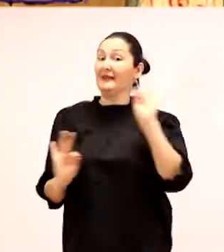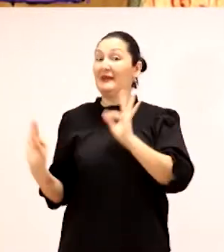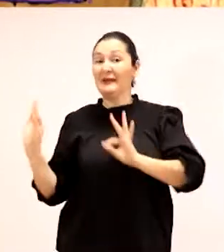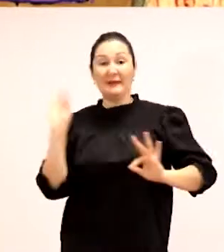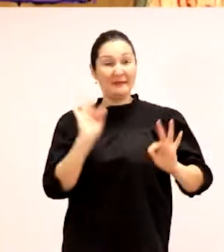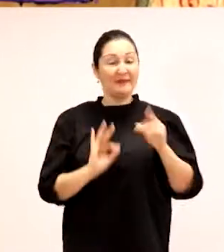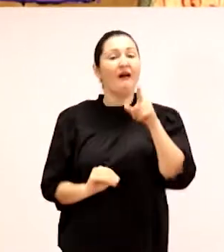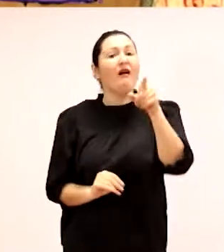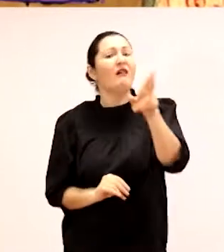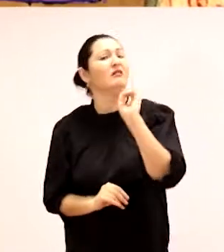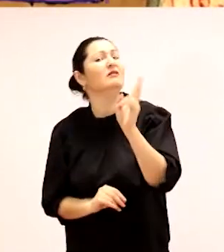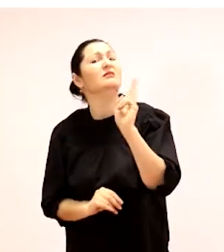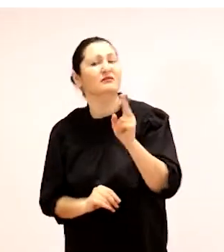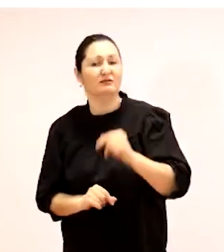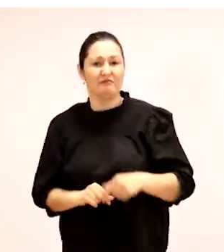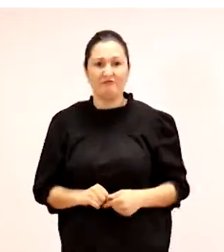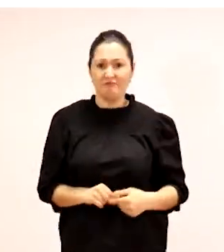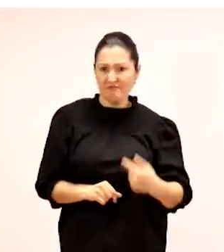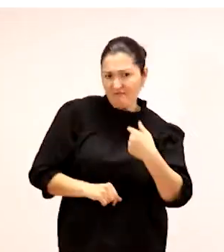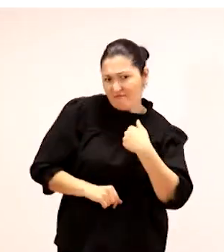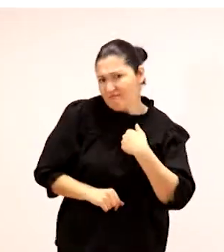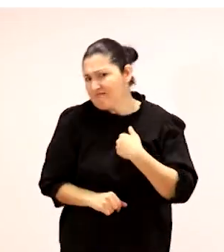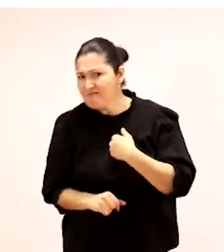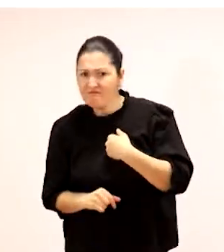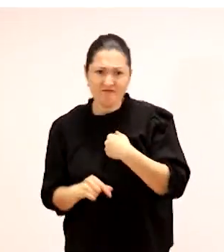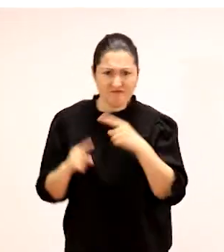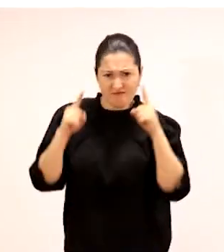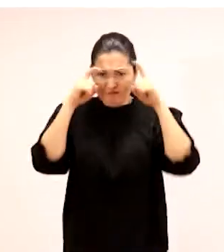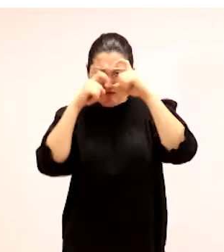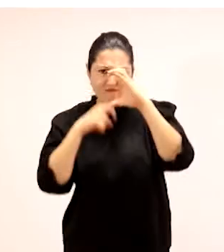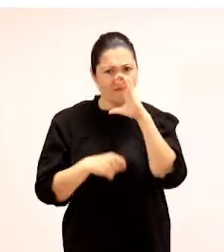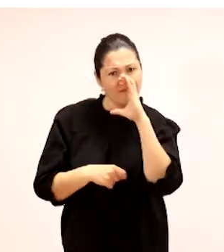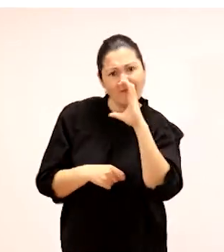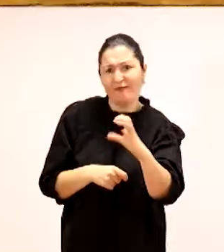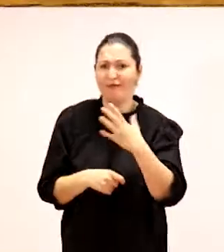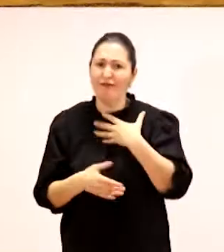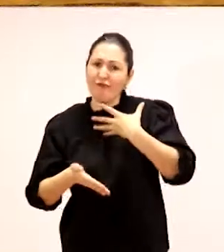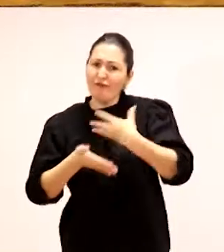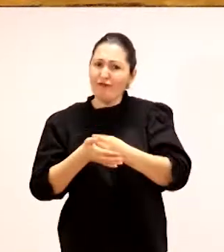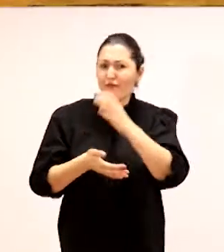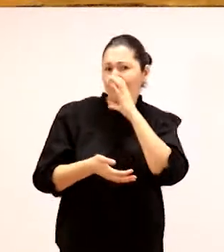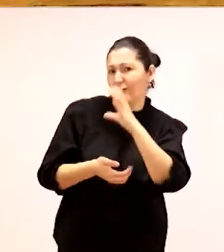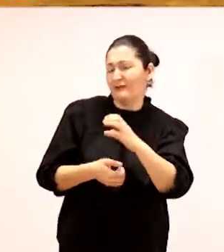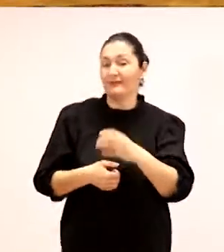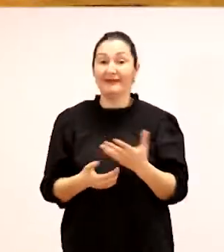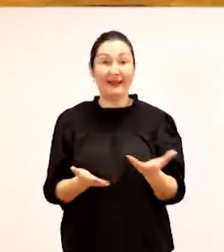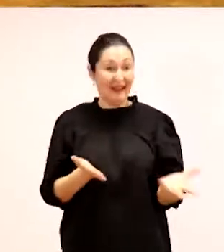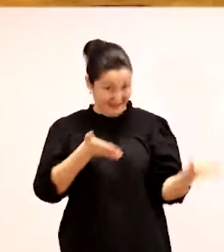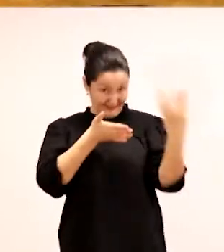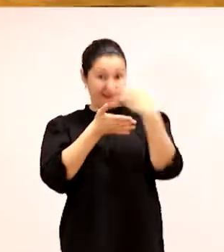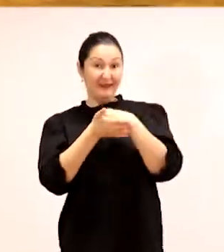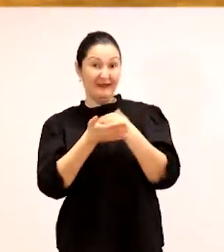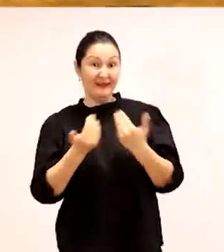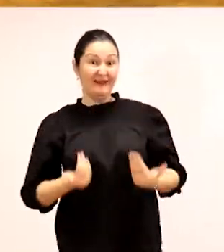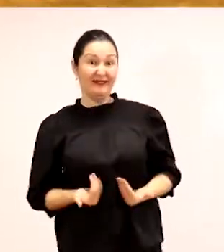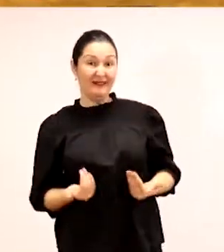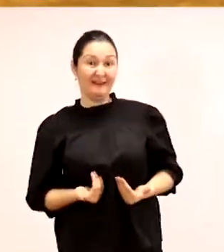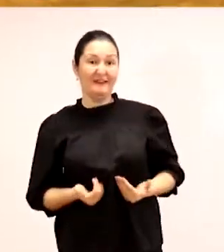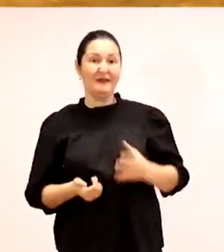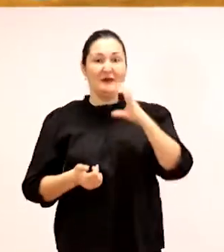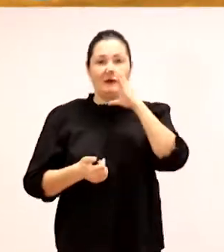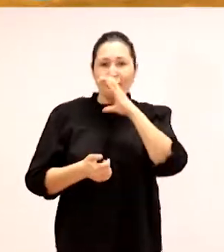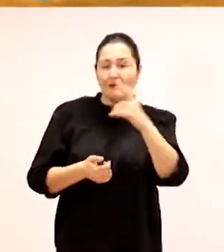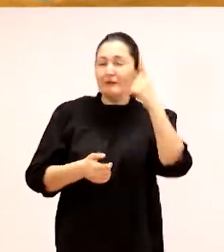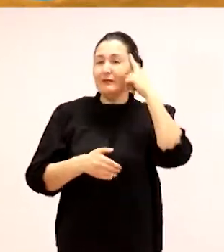лисичка-сестричка, а ты кто?» «А я волчок, серый бочок». «Иди к нам жить». Волк